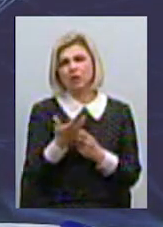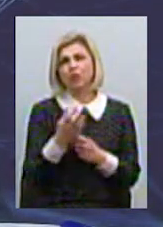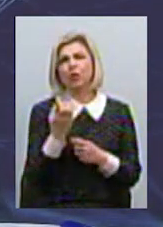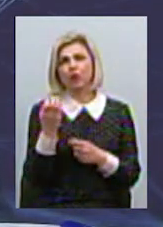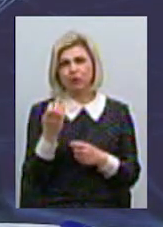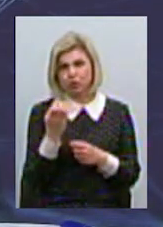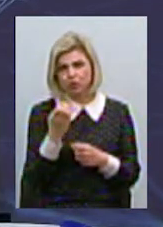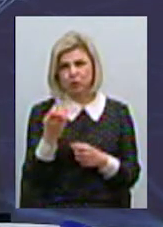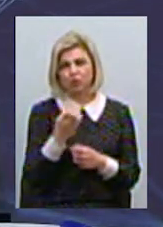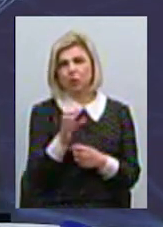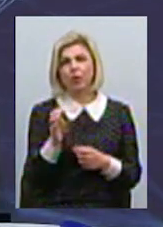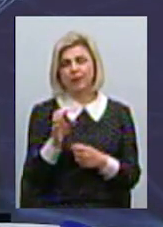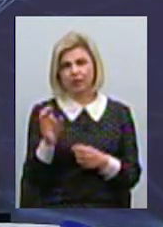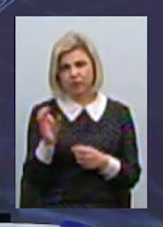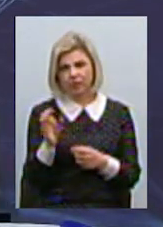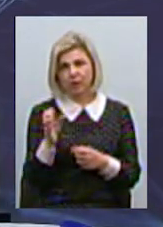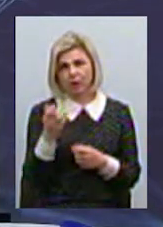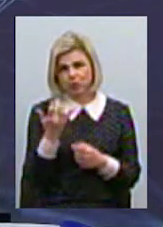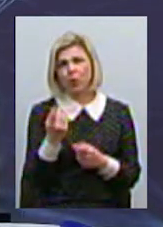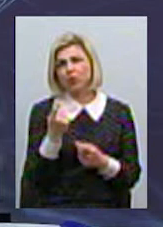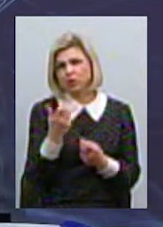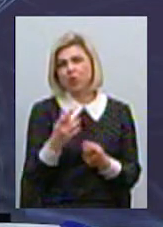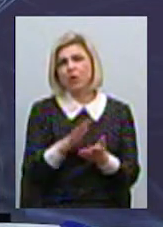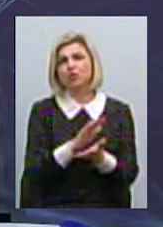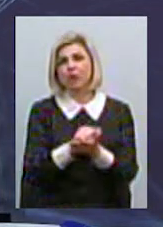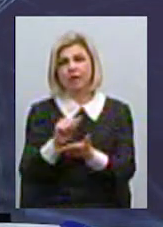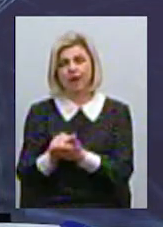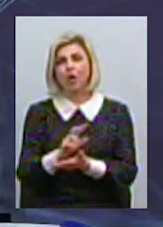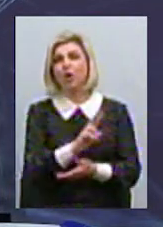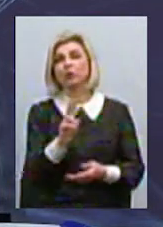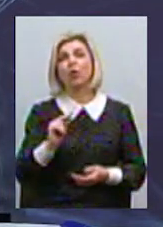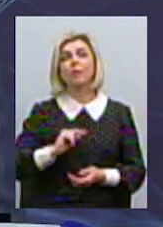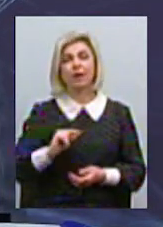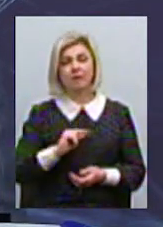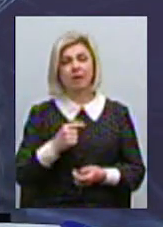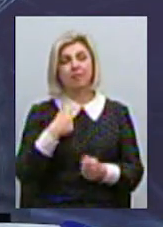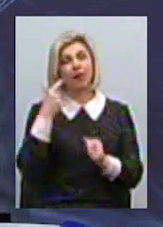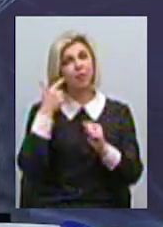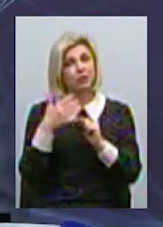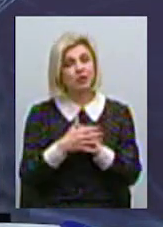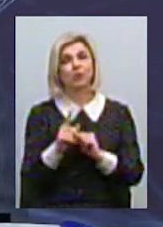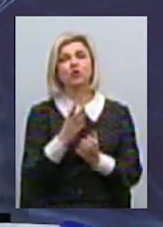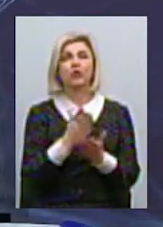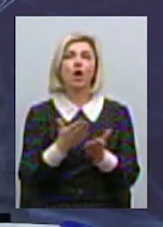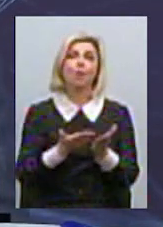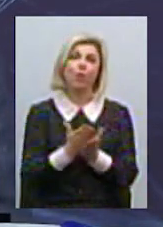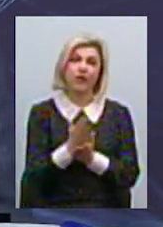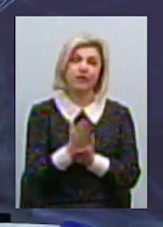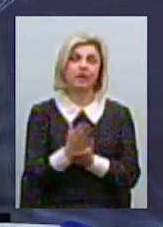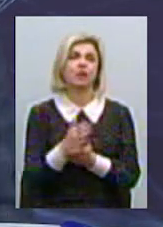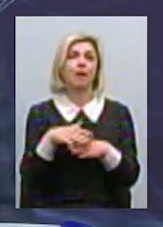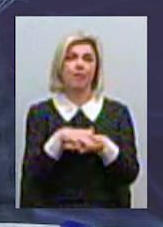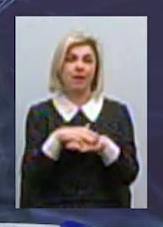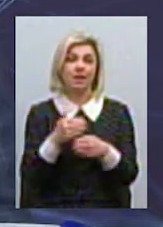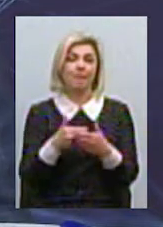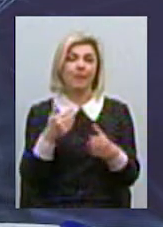друкованих засобів масової інформації. Але ті, хто так, але ті, хто працюють, ми розуміємо, да, що є політичні засоби масової інформації, які перед